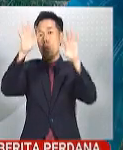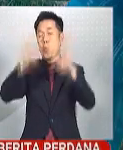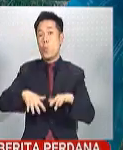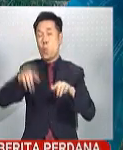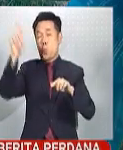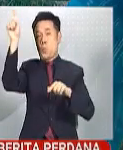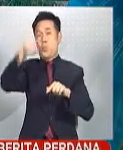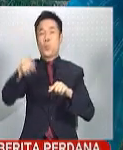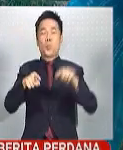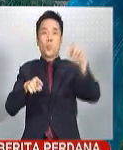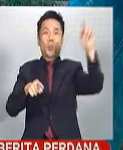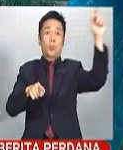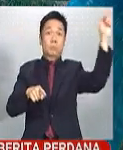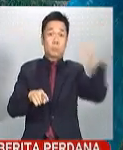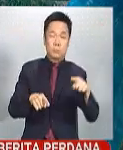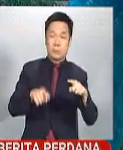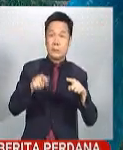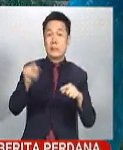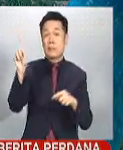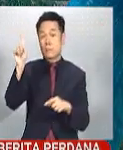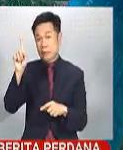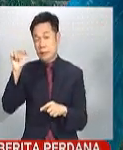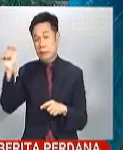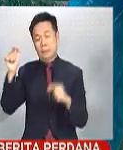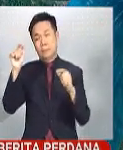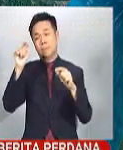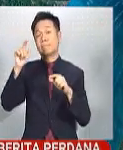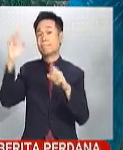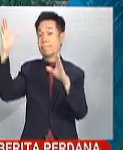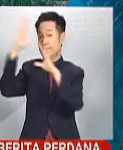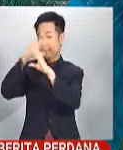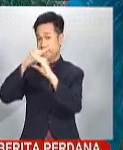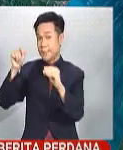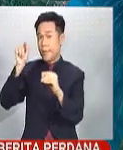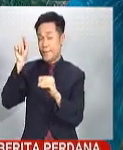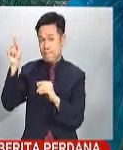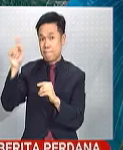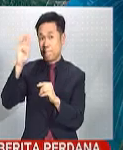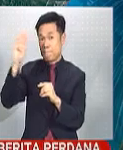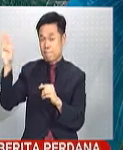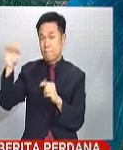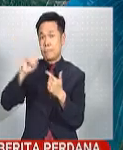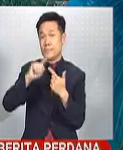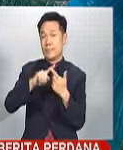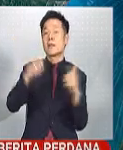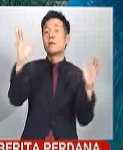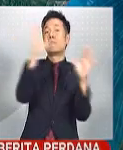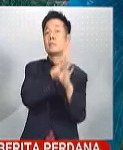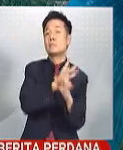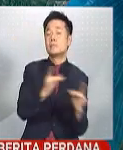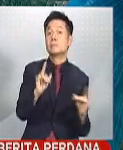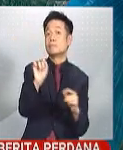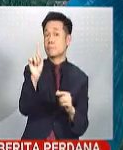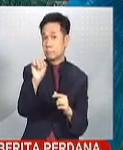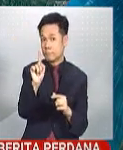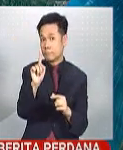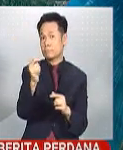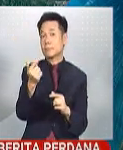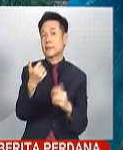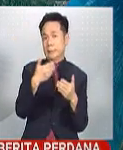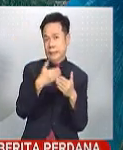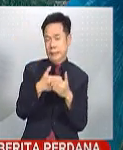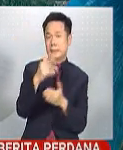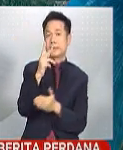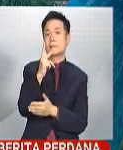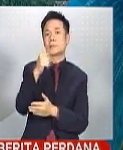sedang berlaku di bahagian pantai barat. Manakala di negeri Sarawak pula, hujan berserta ribut petir kini sedang berlaku di bahagian